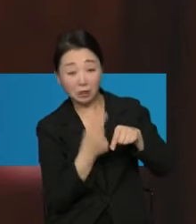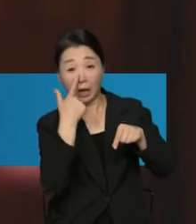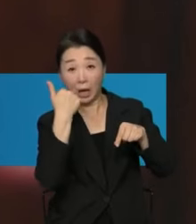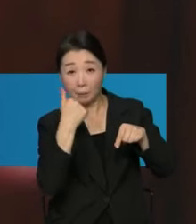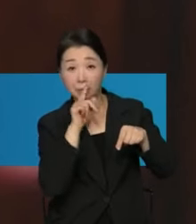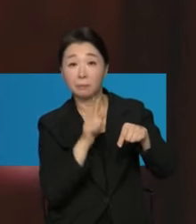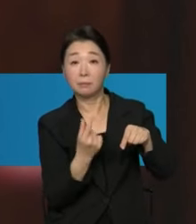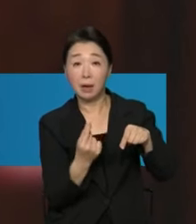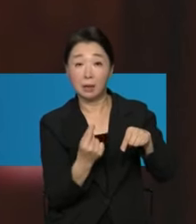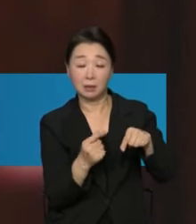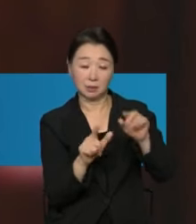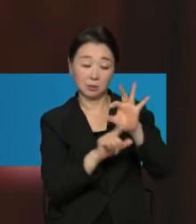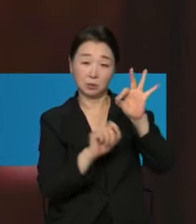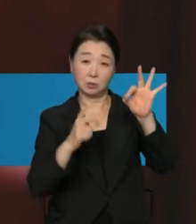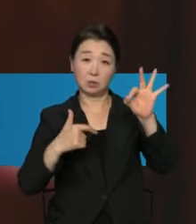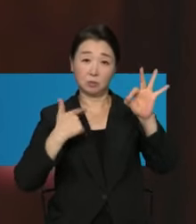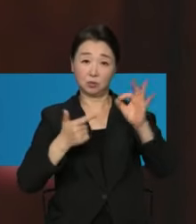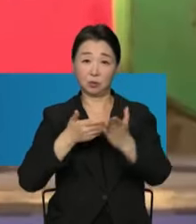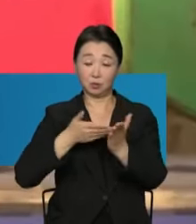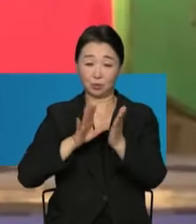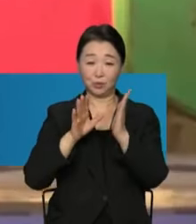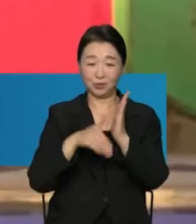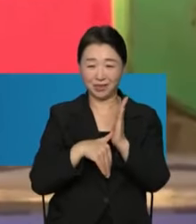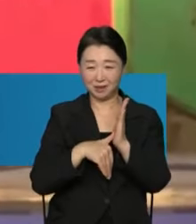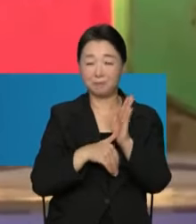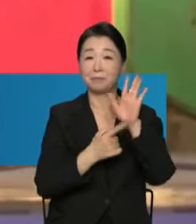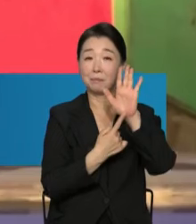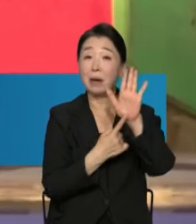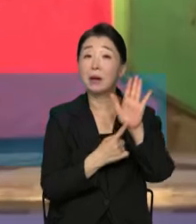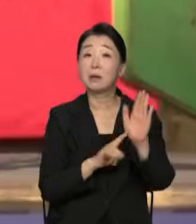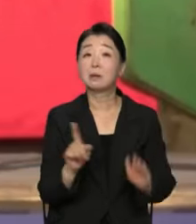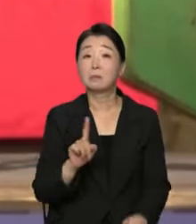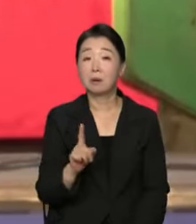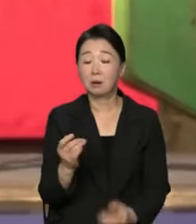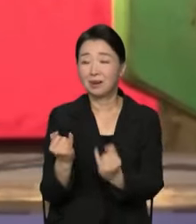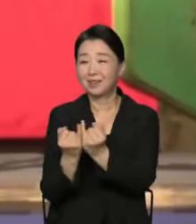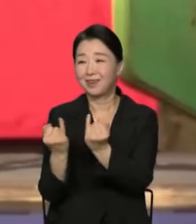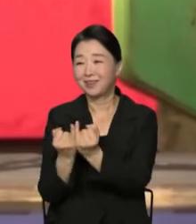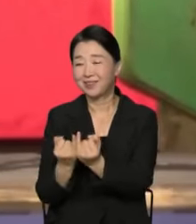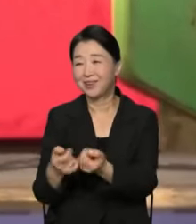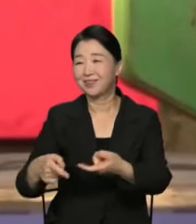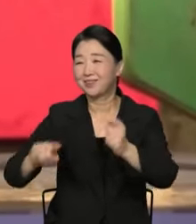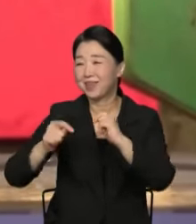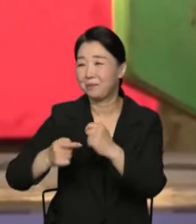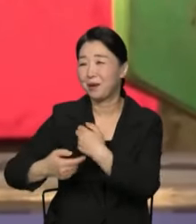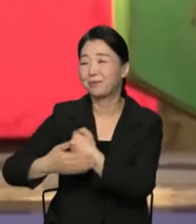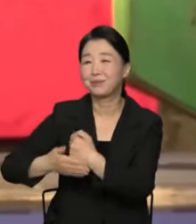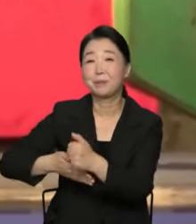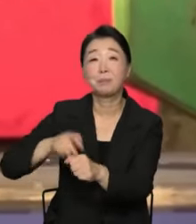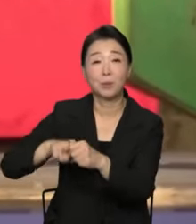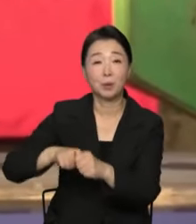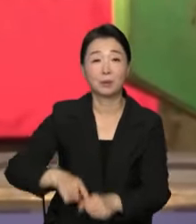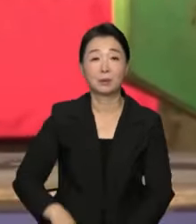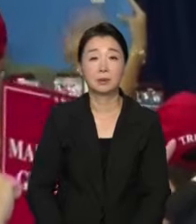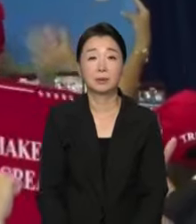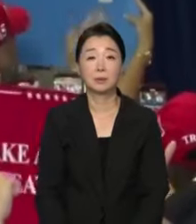시간 16일 폭스뉴스의 타운홀 미팅에서 한 말인데요. 여성 유권자 표심을 공략하기 위한 발언으로 보입니다.